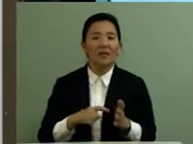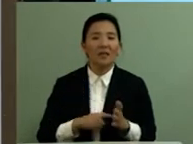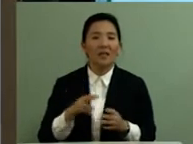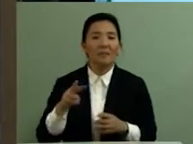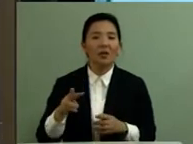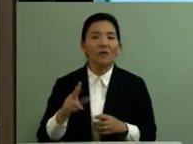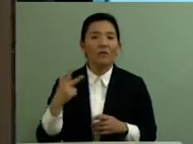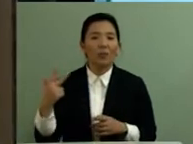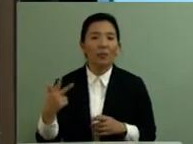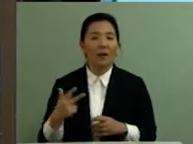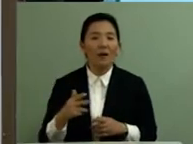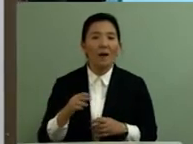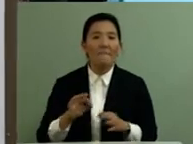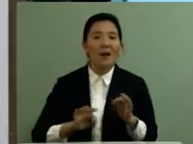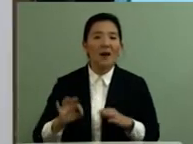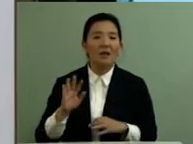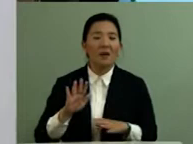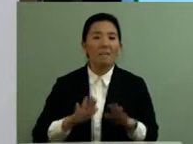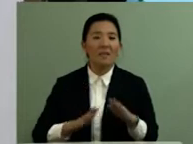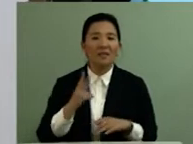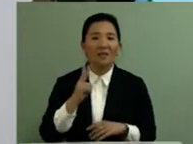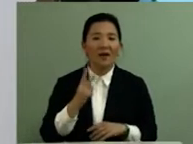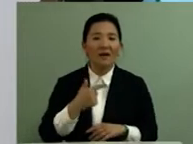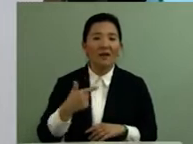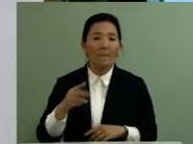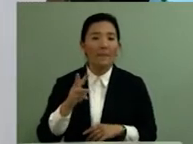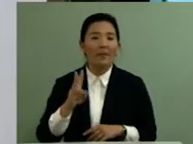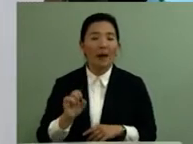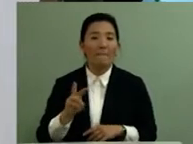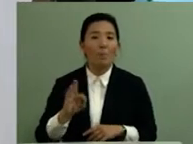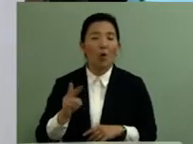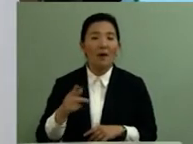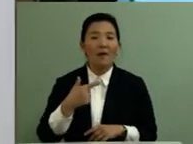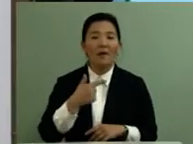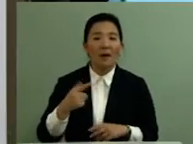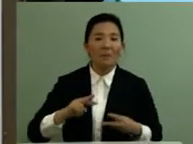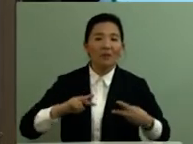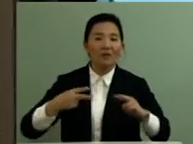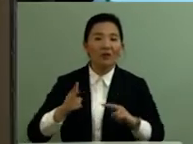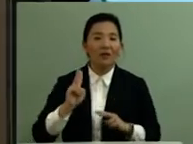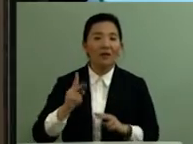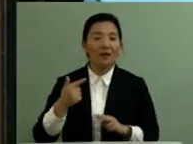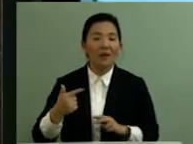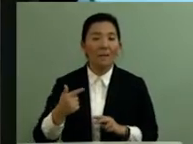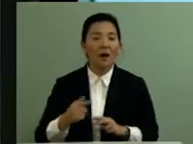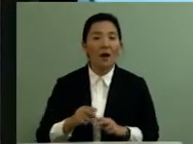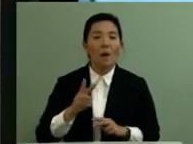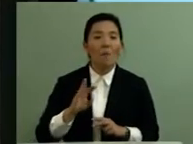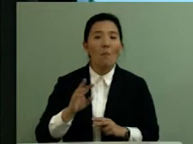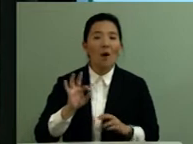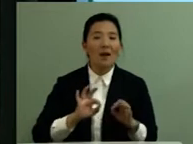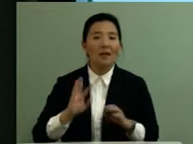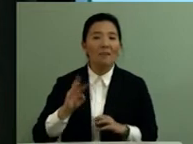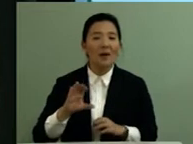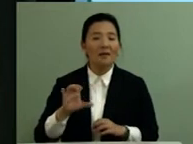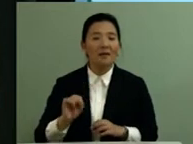кубе. Малярная масса 2 грамм на моль. Граммы переводим в килограммы. Малярная масса